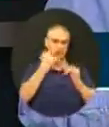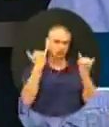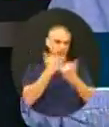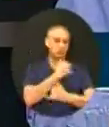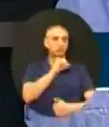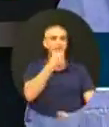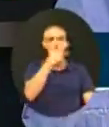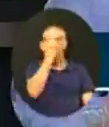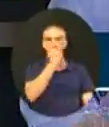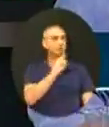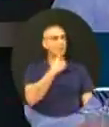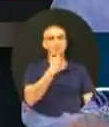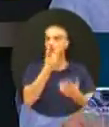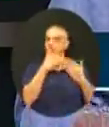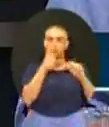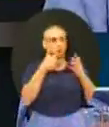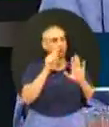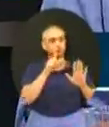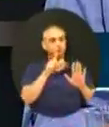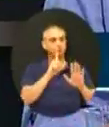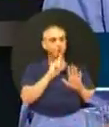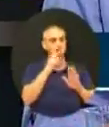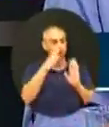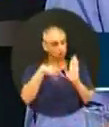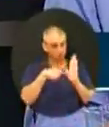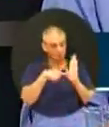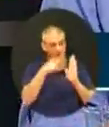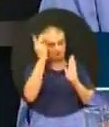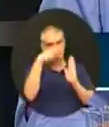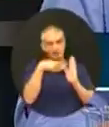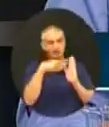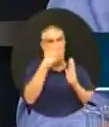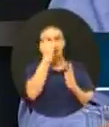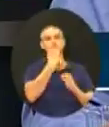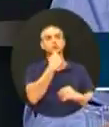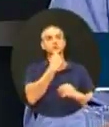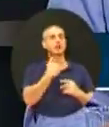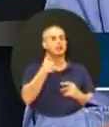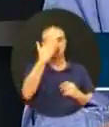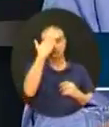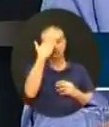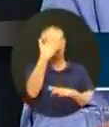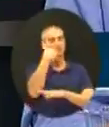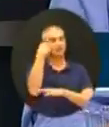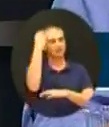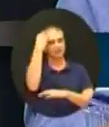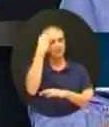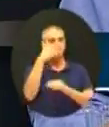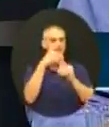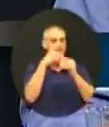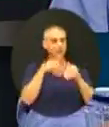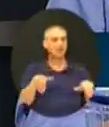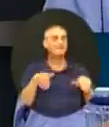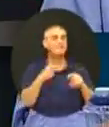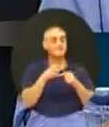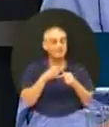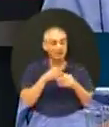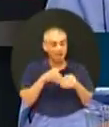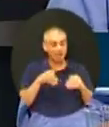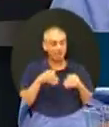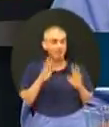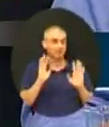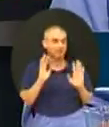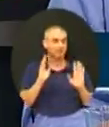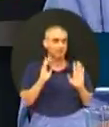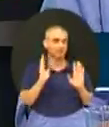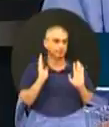כי קודם כל החמאס לא אומרת גבולות 67. מי שקורא את הטקסט בערבית מגלה שהחמאס אומרת, אנחנו נכיר במדינה פלסטינית בקווי 67. יש הבדל פה